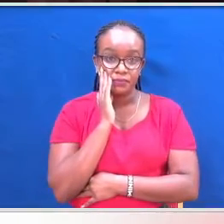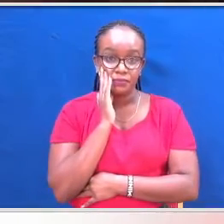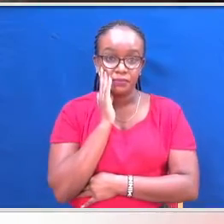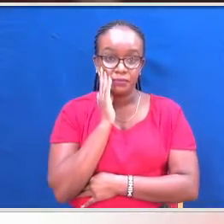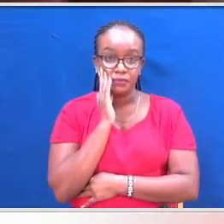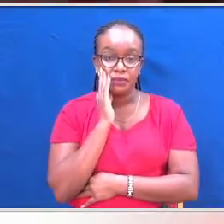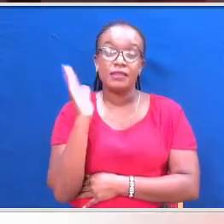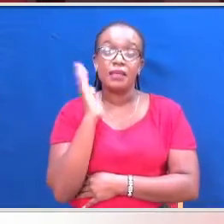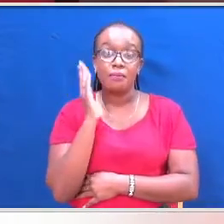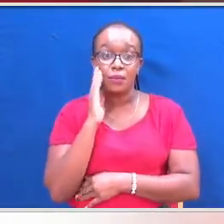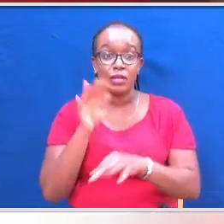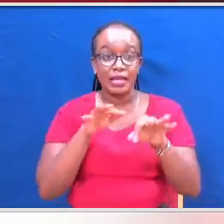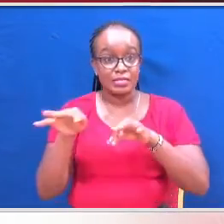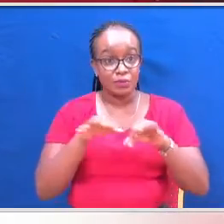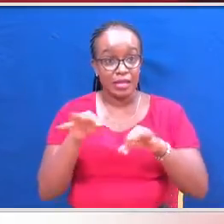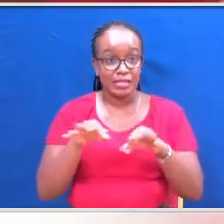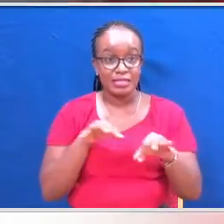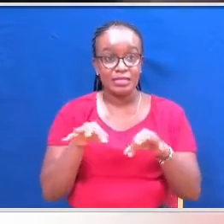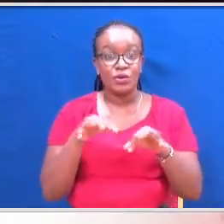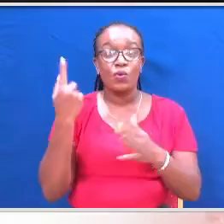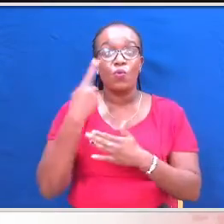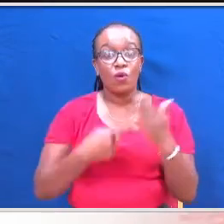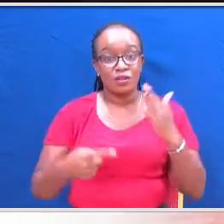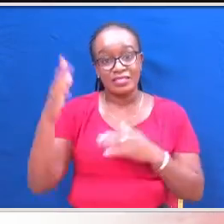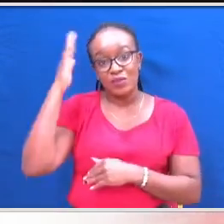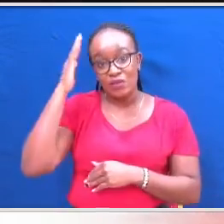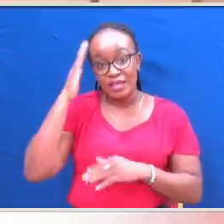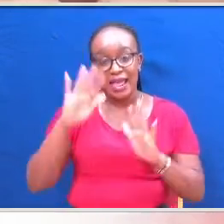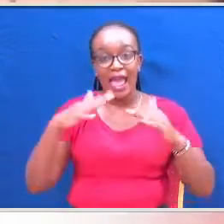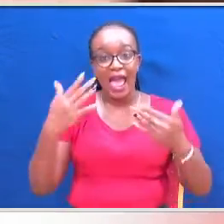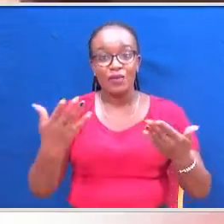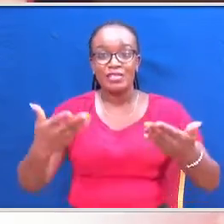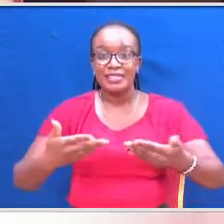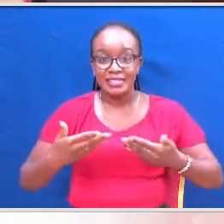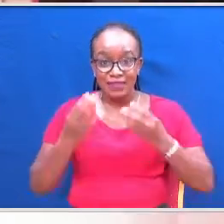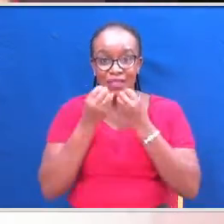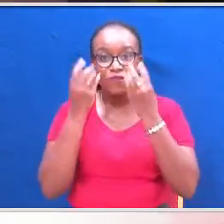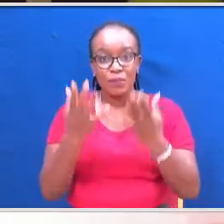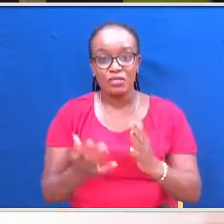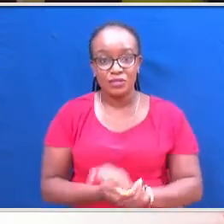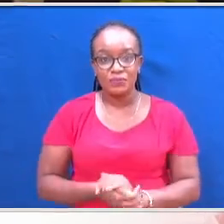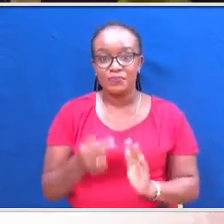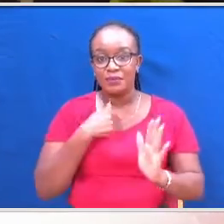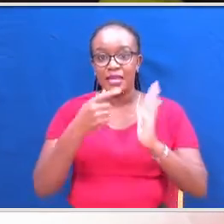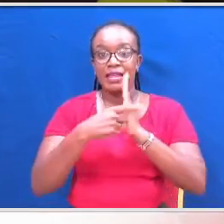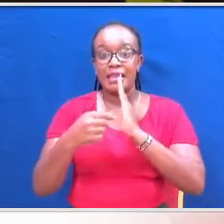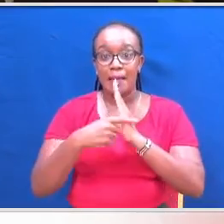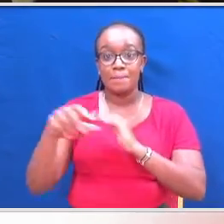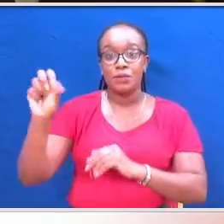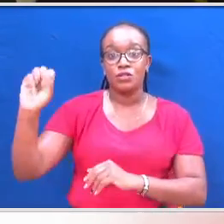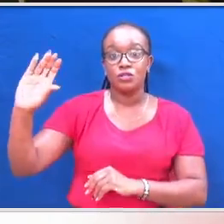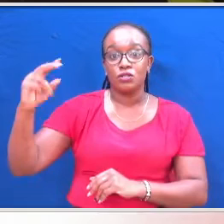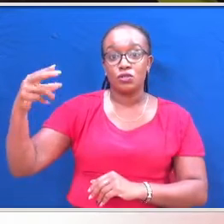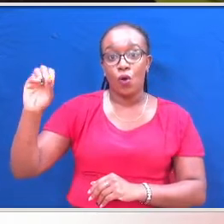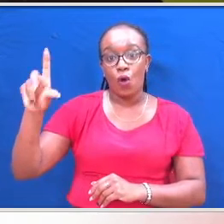The mom will be telling us what she knows and how she received the information. Kwa majina naitwa Flora Kadhini, mimi ni